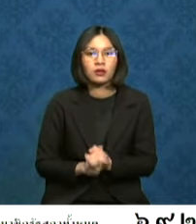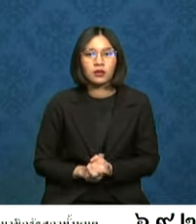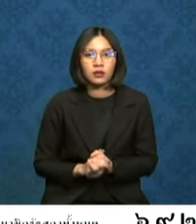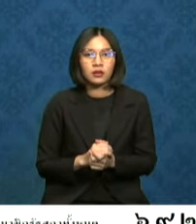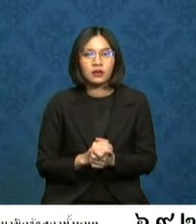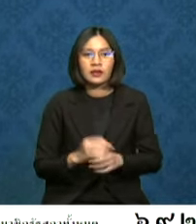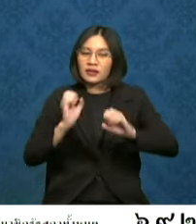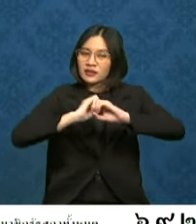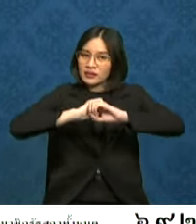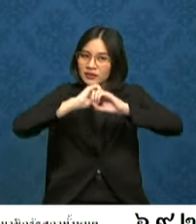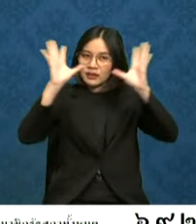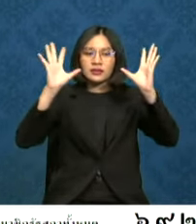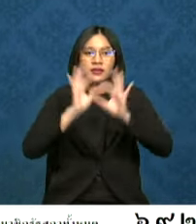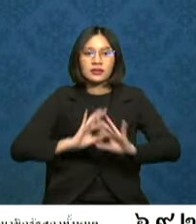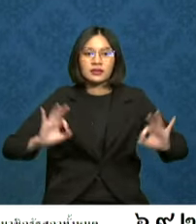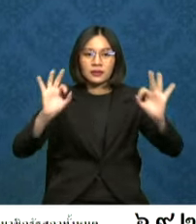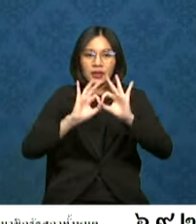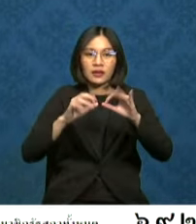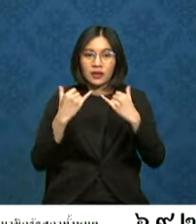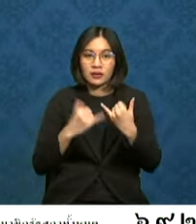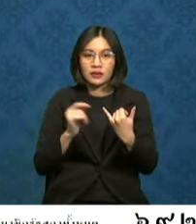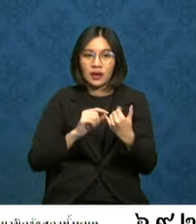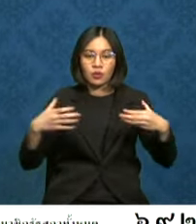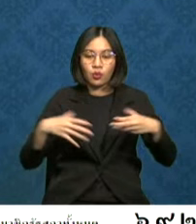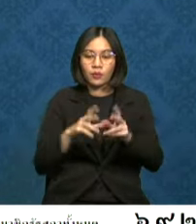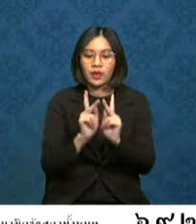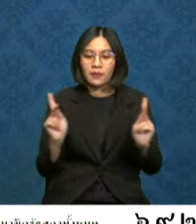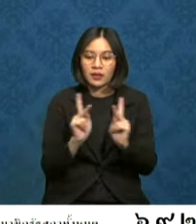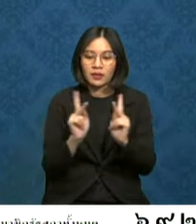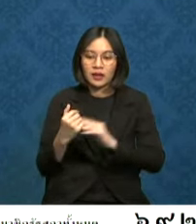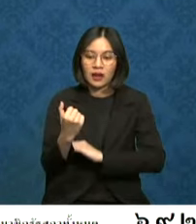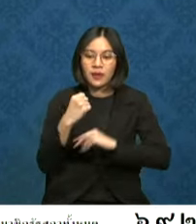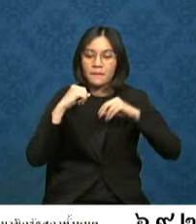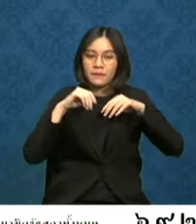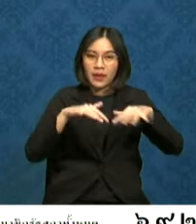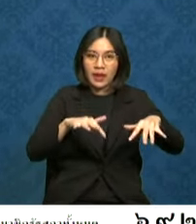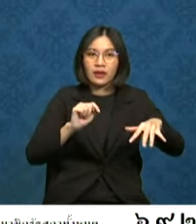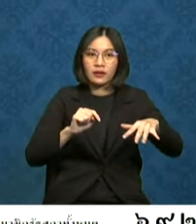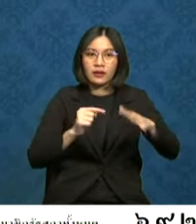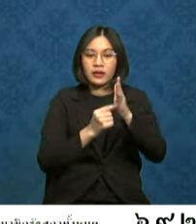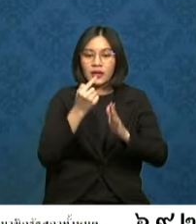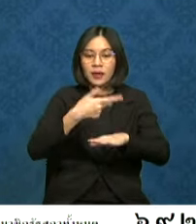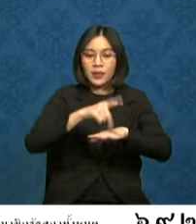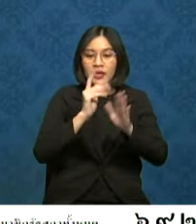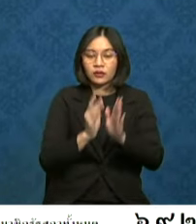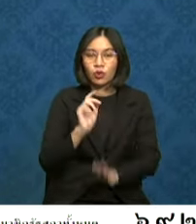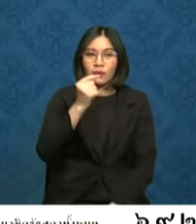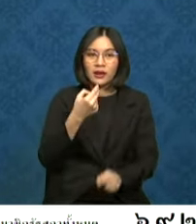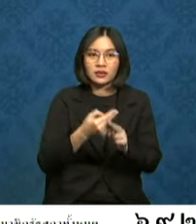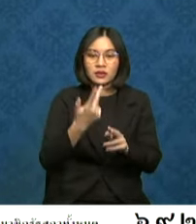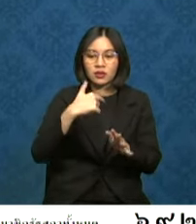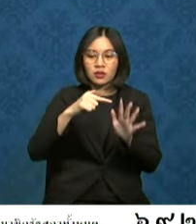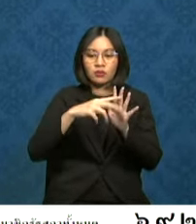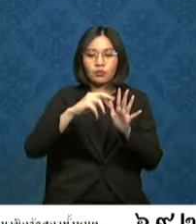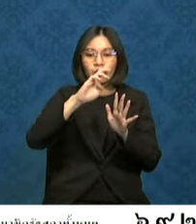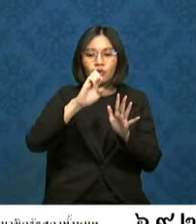กศารที่ชัดเจนทสุ สำคัญที่สของเรื่องนี้ คือขณะกรรมการกaranกั earringsamisตั้แต่มประทานคนใหม่ชอภูมธรร ยั